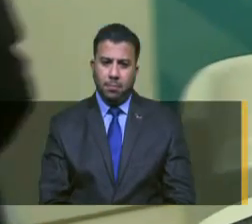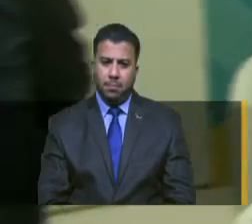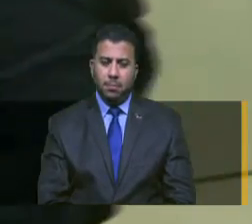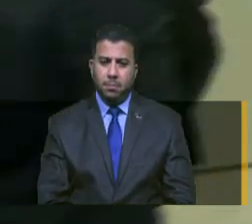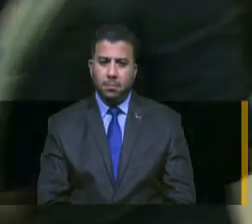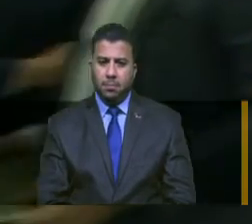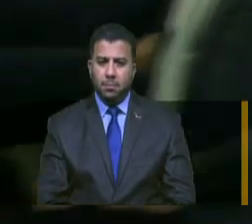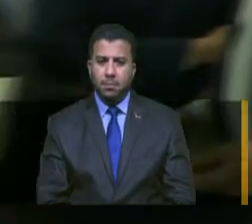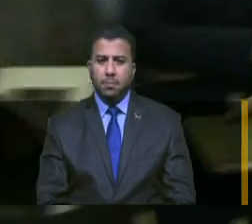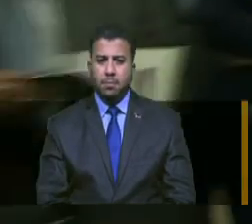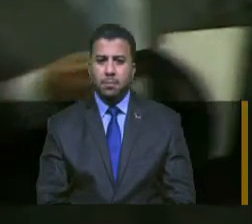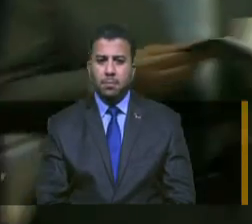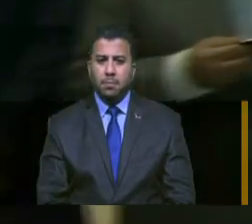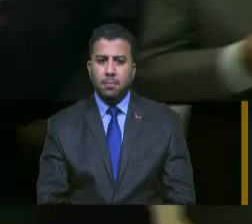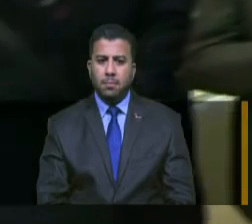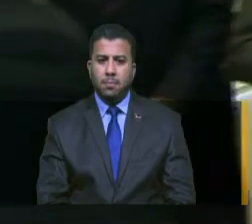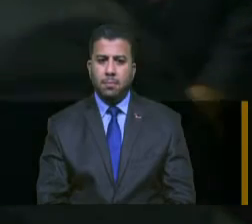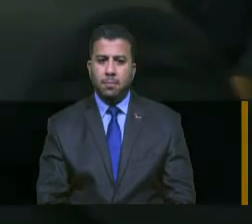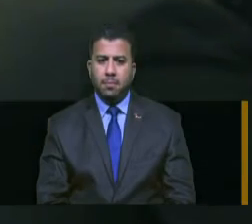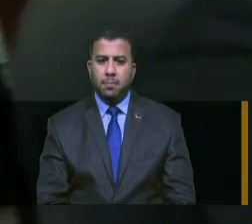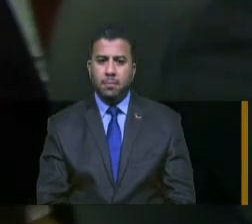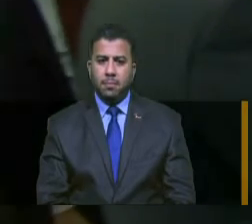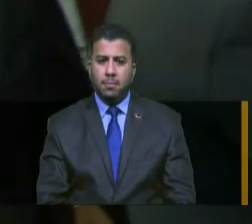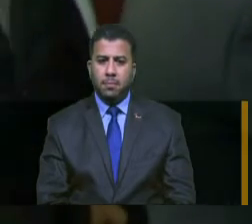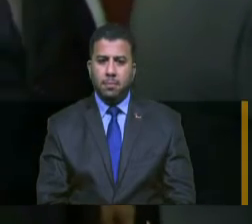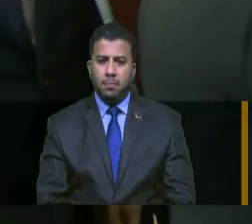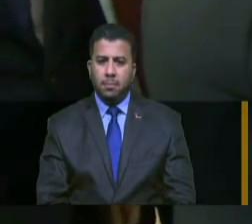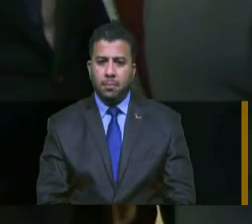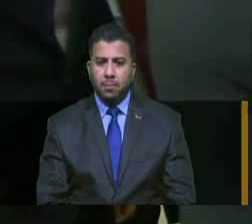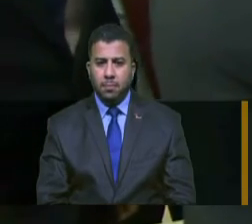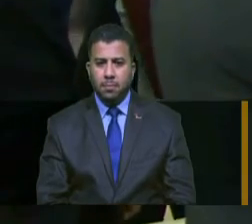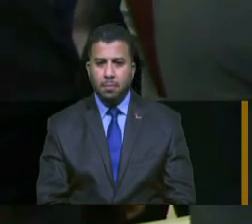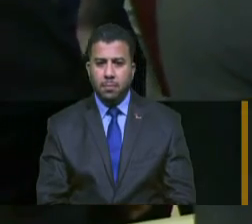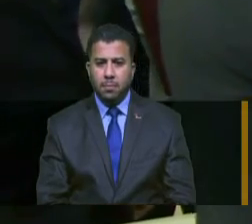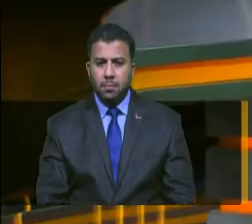أحمد يبان نطلع كتاب في دقيقة.